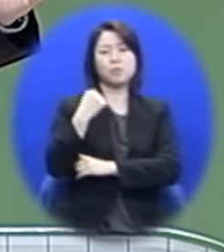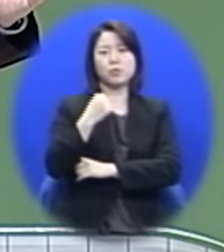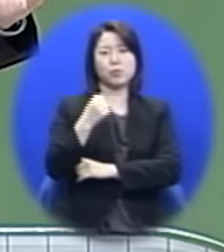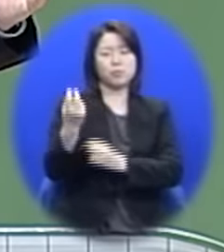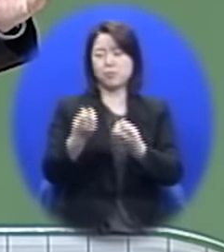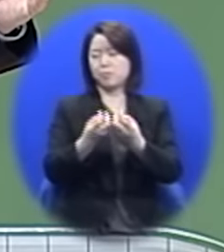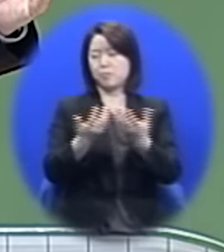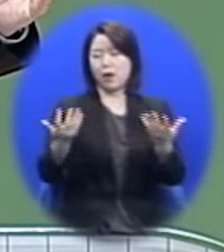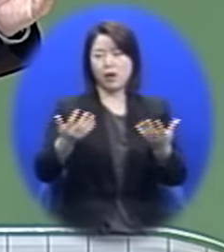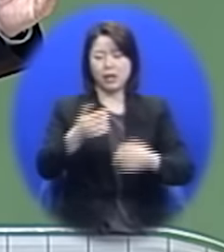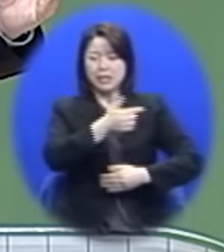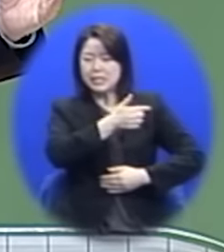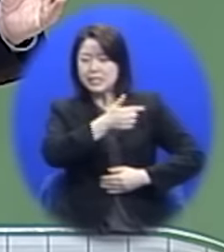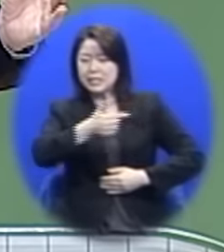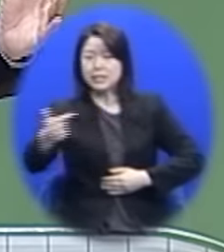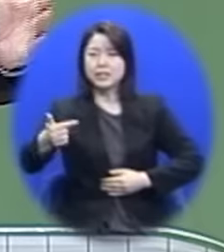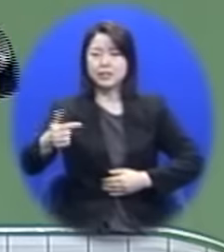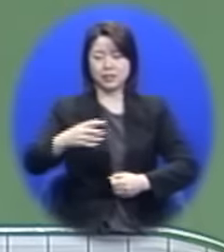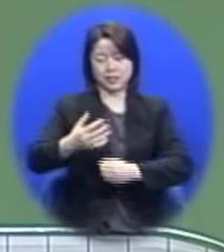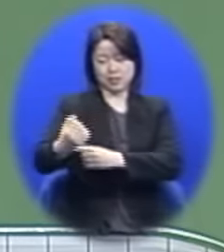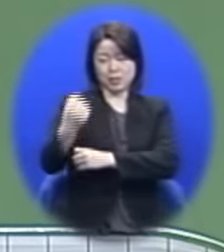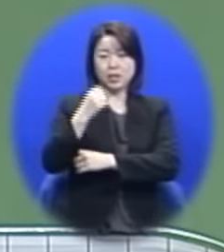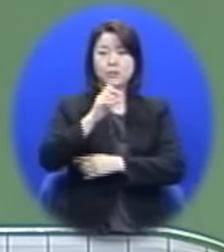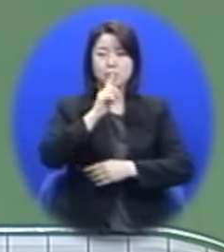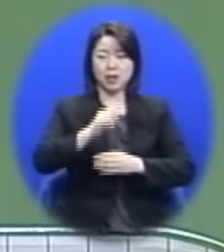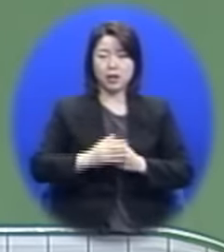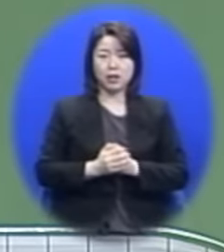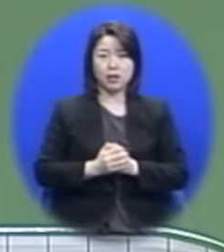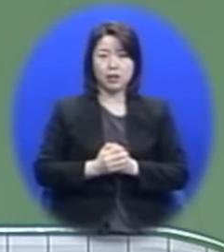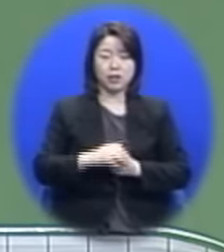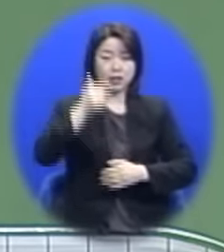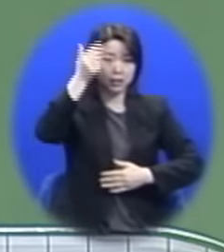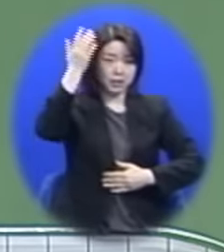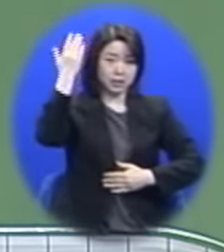거대한 세력을 말합니다. 옛날 사람들은